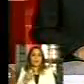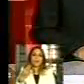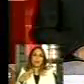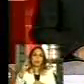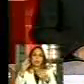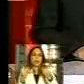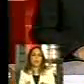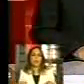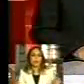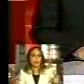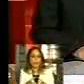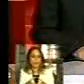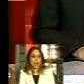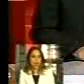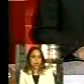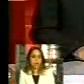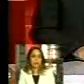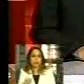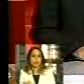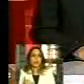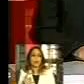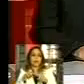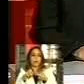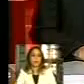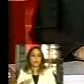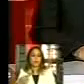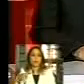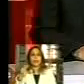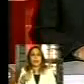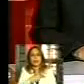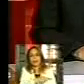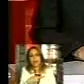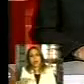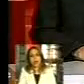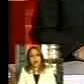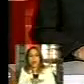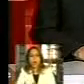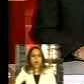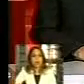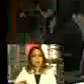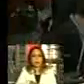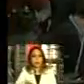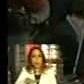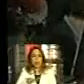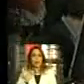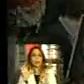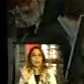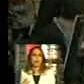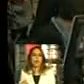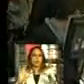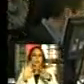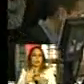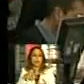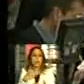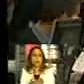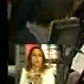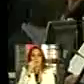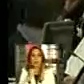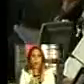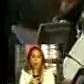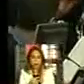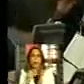החברות, וזה כן יהיה ישאיר יותר כסף לחלק לדיבידנדים לציבור כולו, ובעיקר הקשר שעושה הצעת החוק, לא הצעת